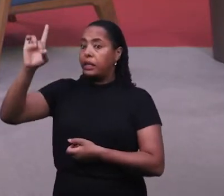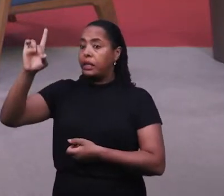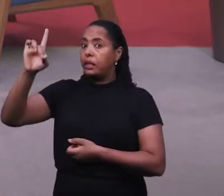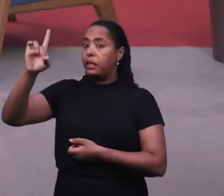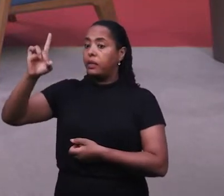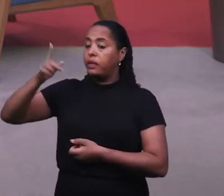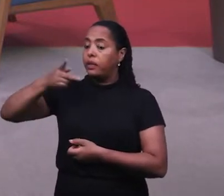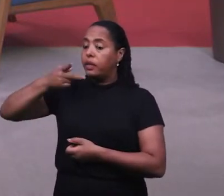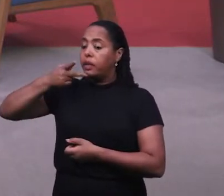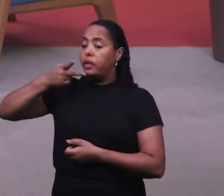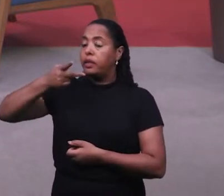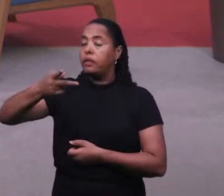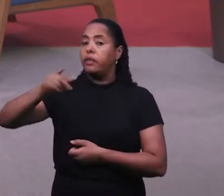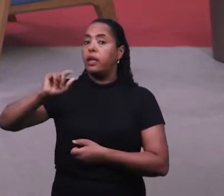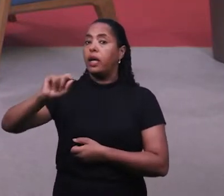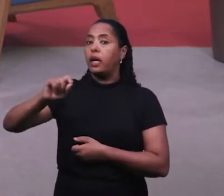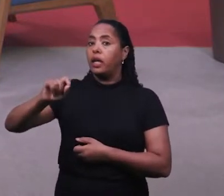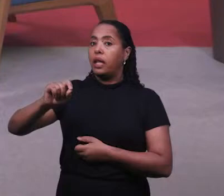Dieu parlait